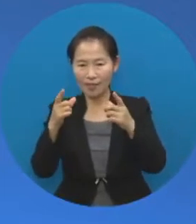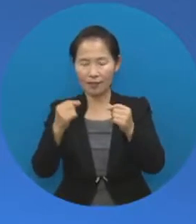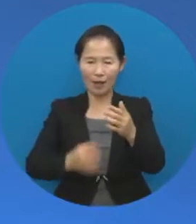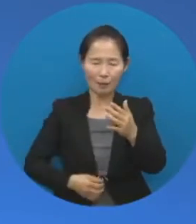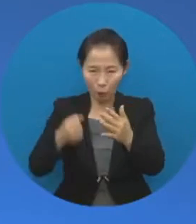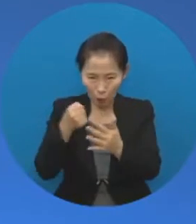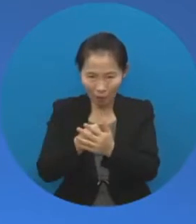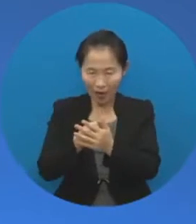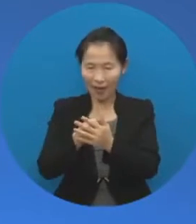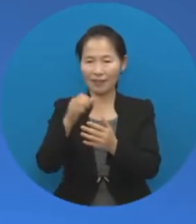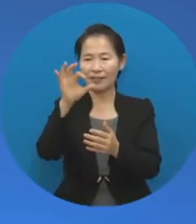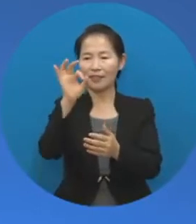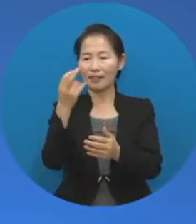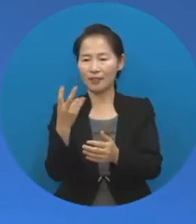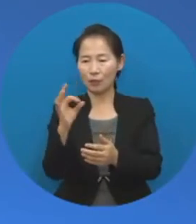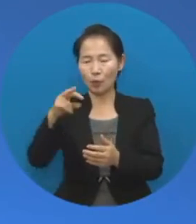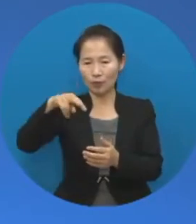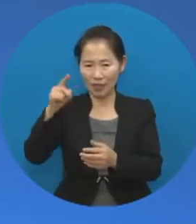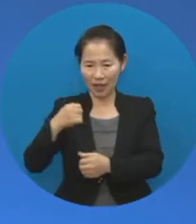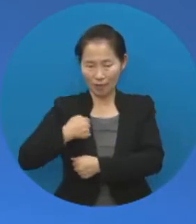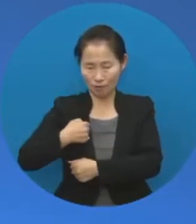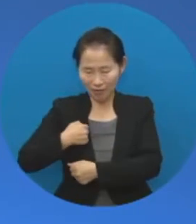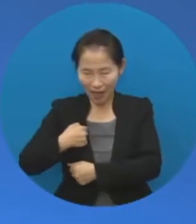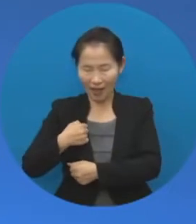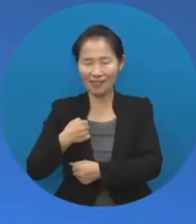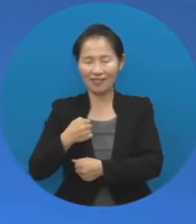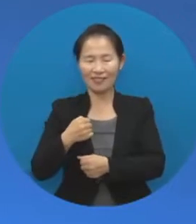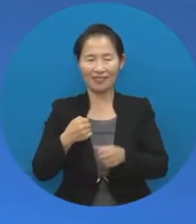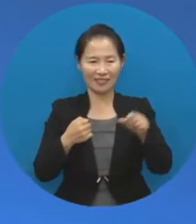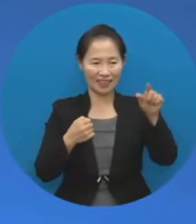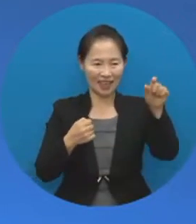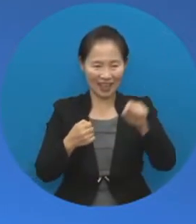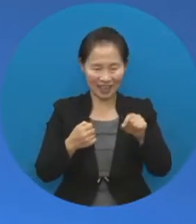그 줄이니까 이제 용호 씨가 된 거예요.